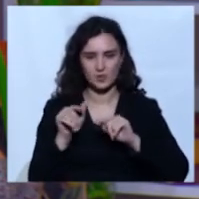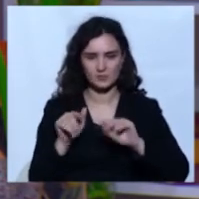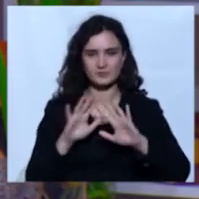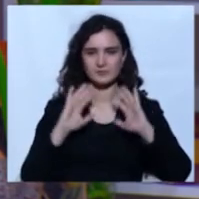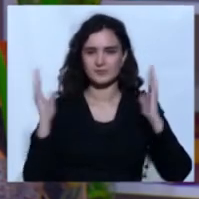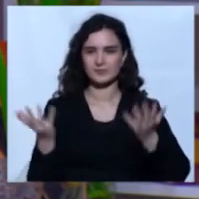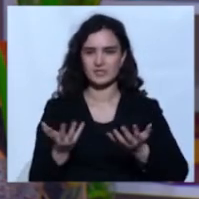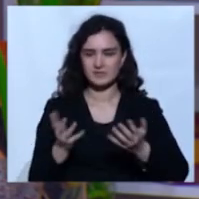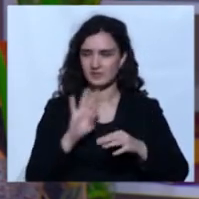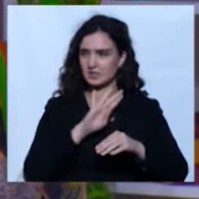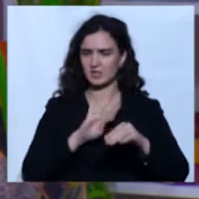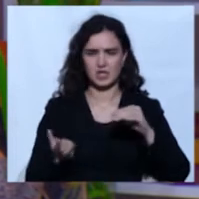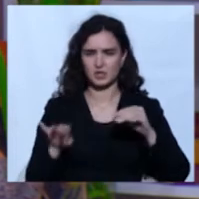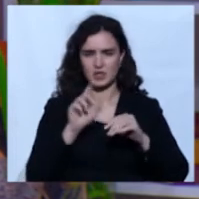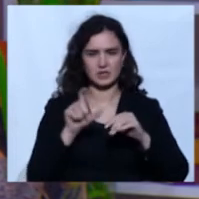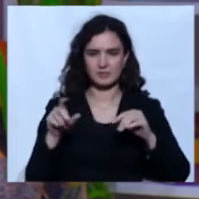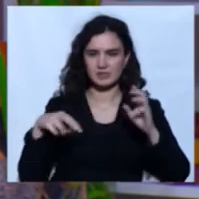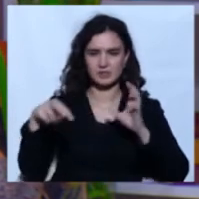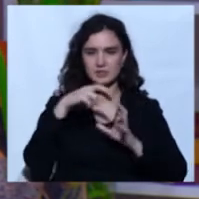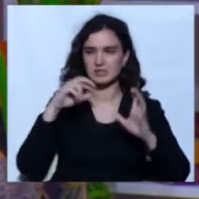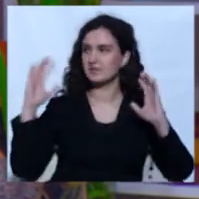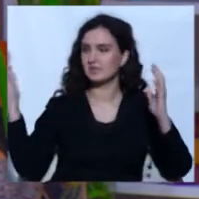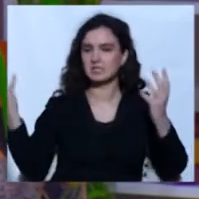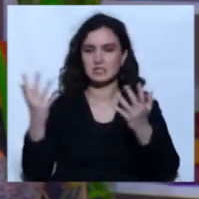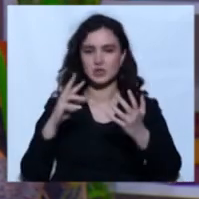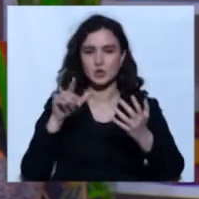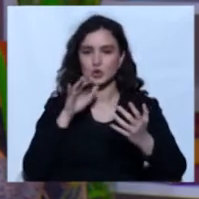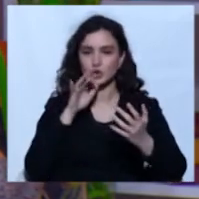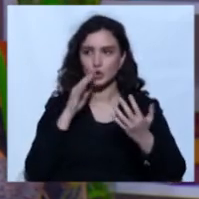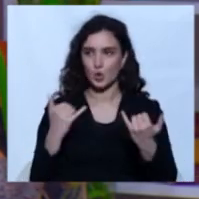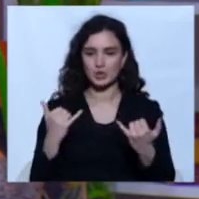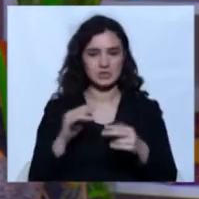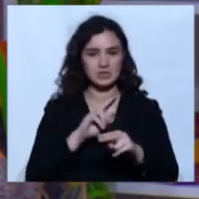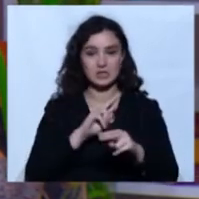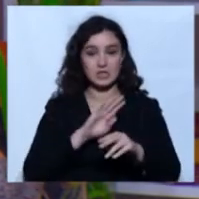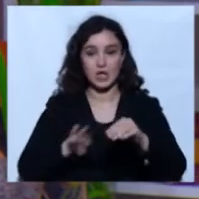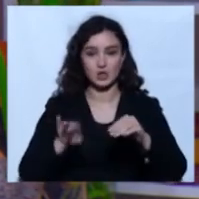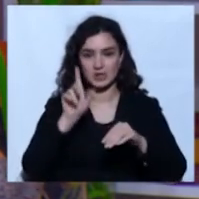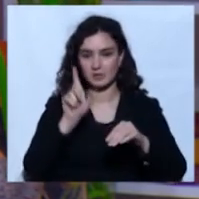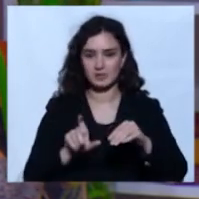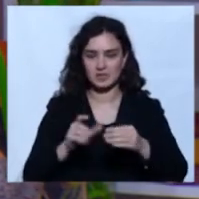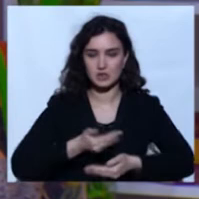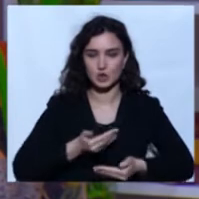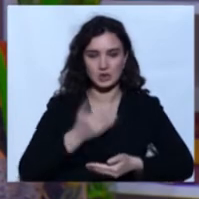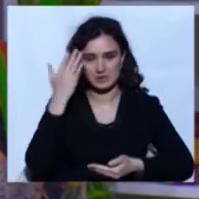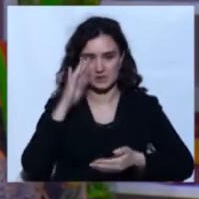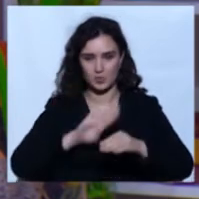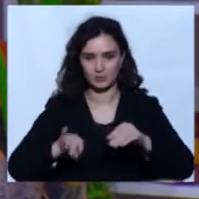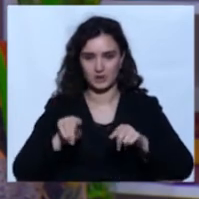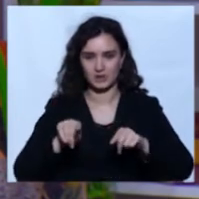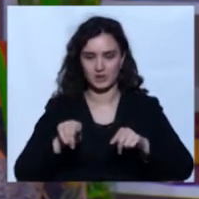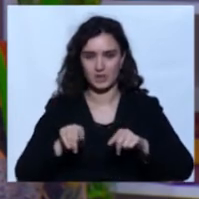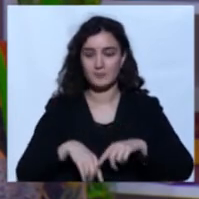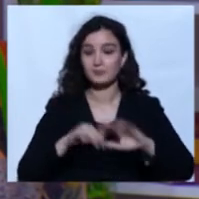სივრცის გარეშე ადამიანის არსებობა, სივრცისა და დროის გარეშე ადამიანის არსებობა წარმოუდგენელია.